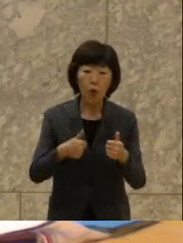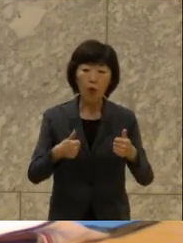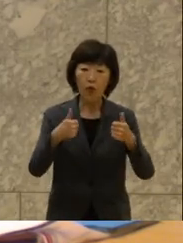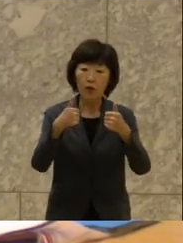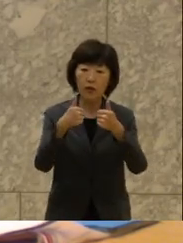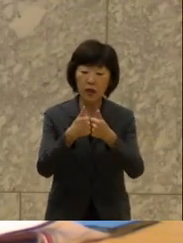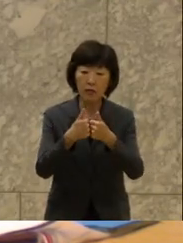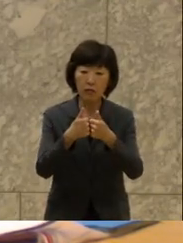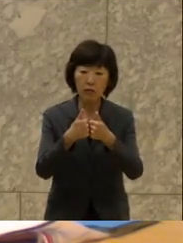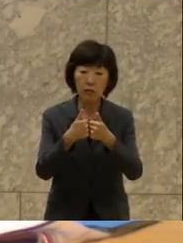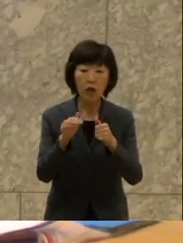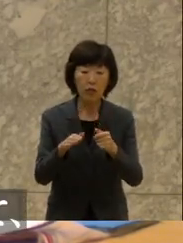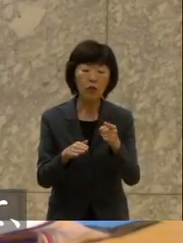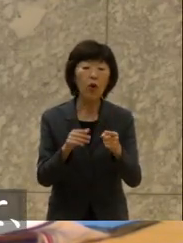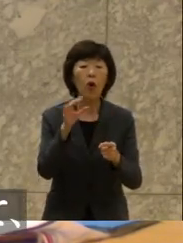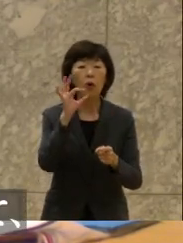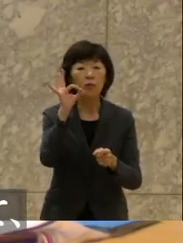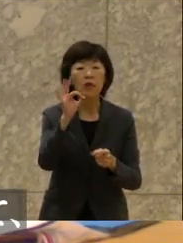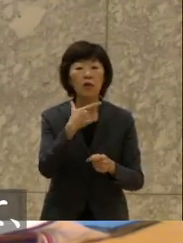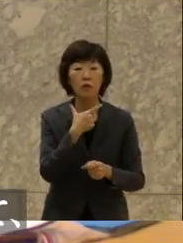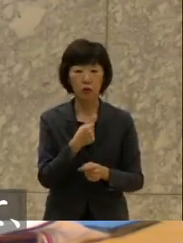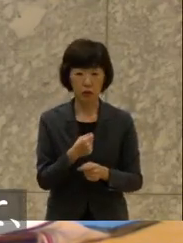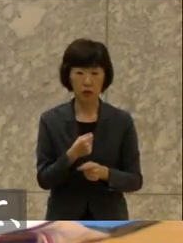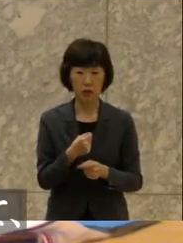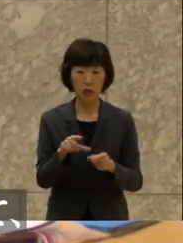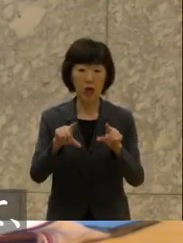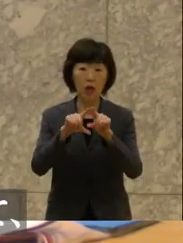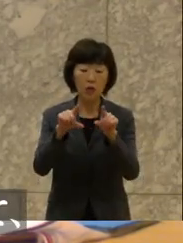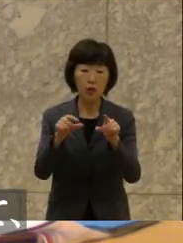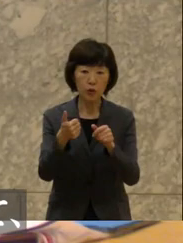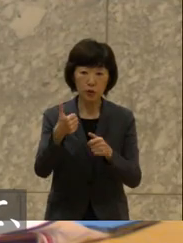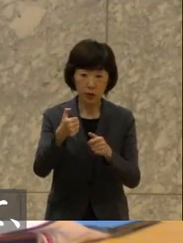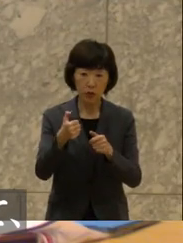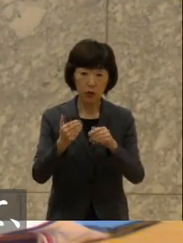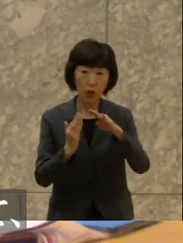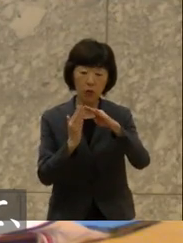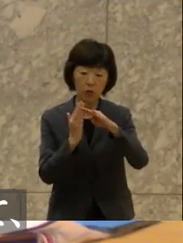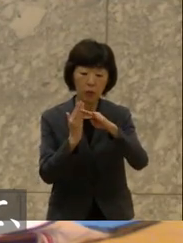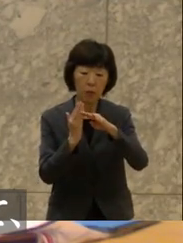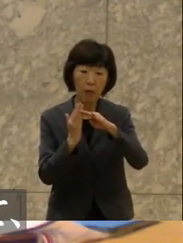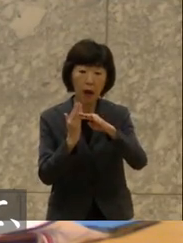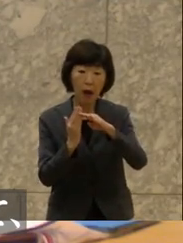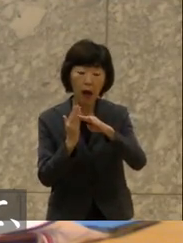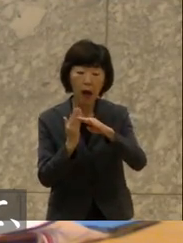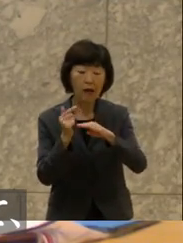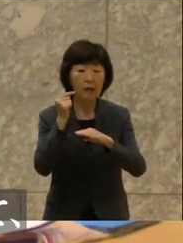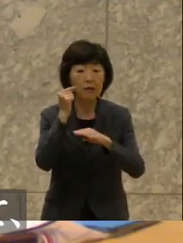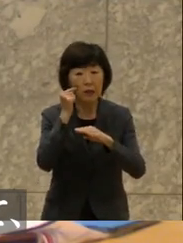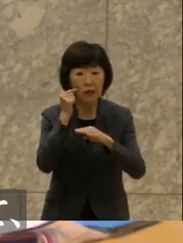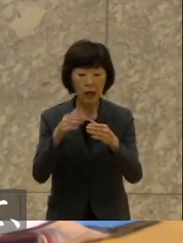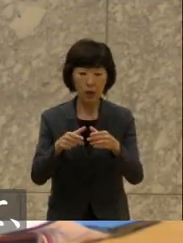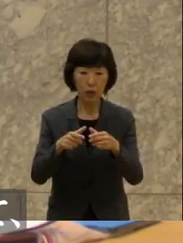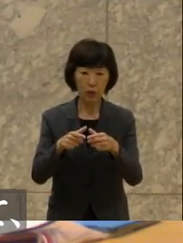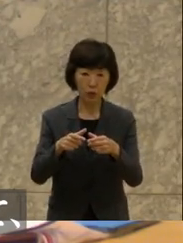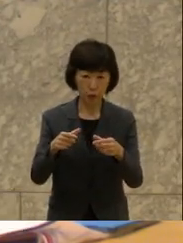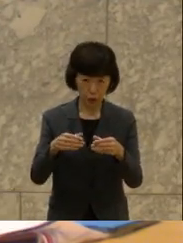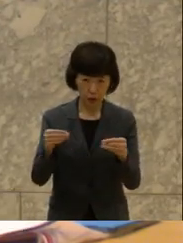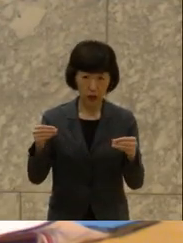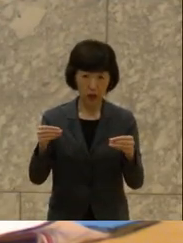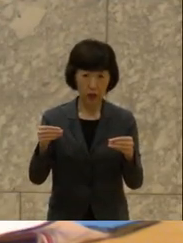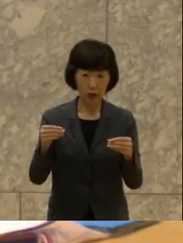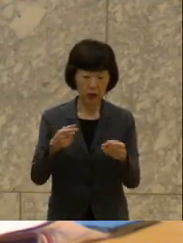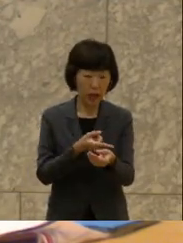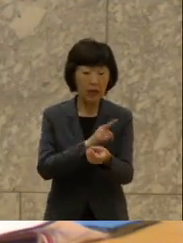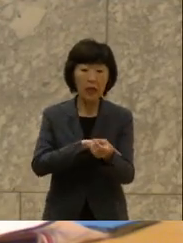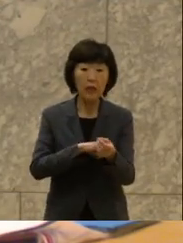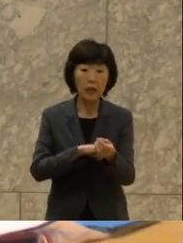ぜひ見ていただきたい種目で標準記録を突破できてない国1人ずつ出場できるという権利を得て